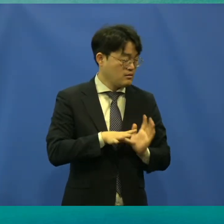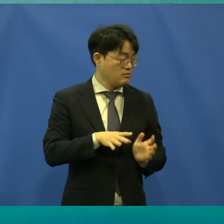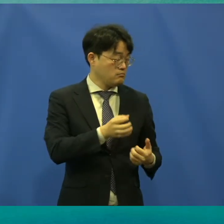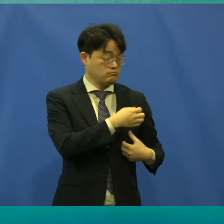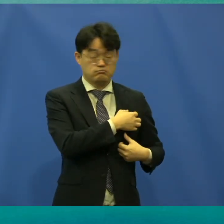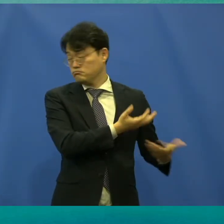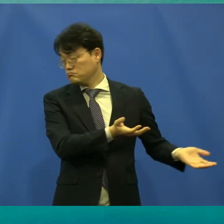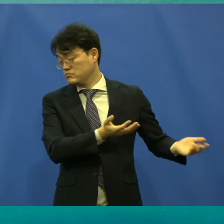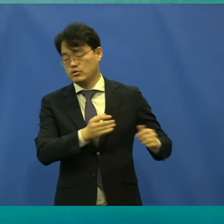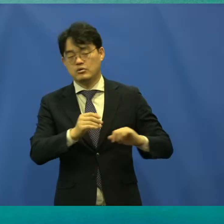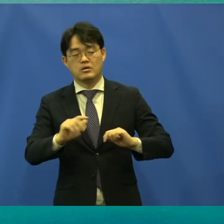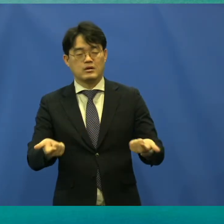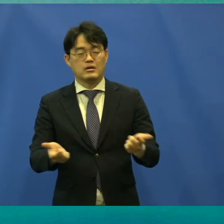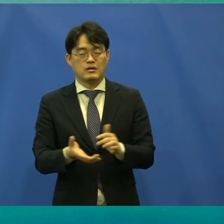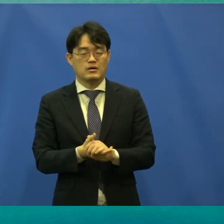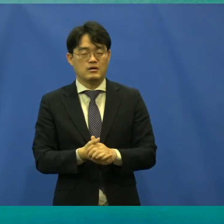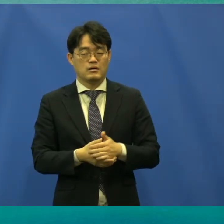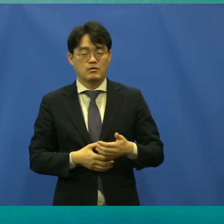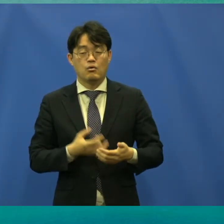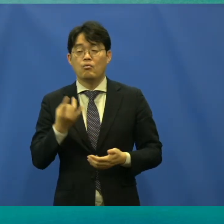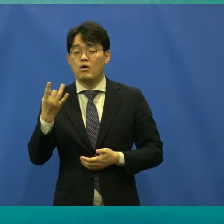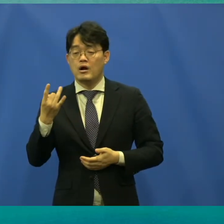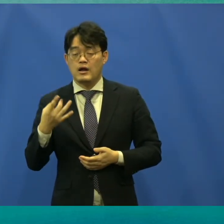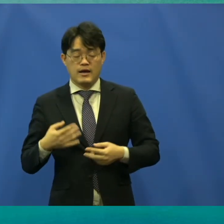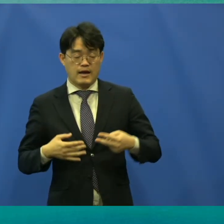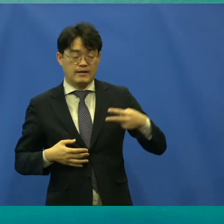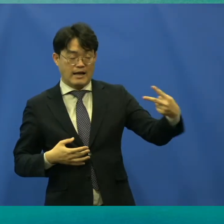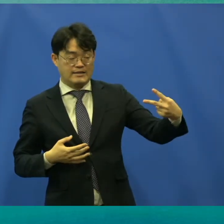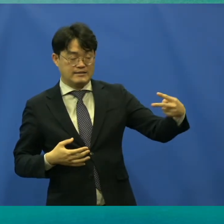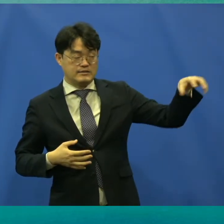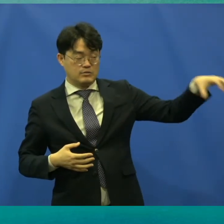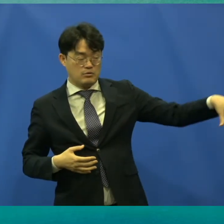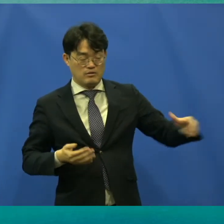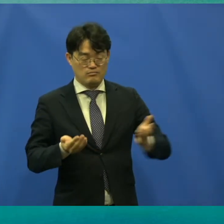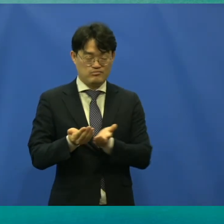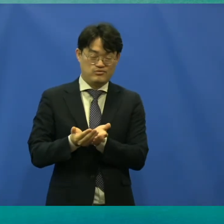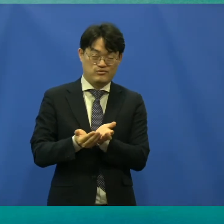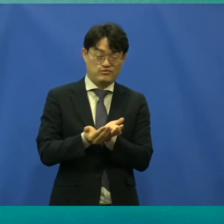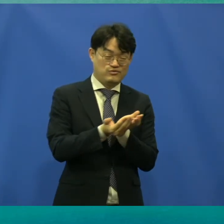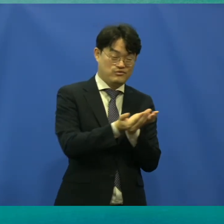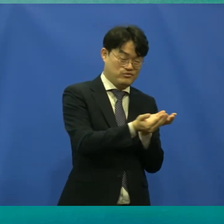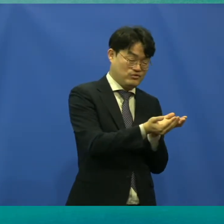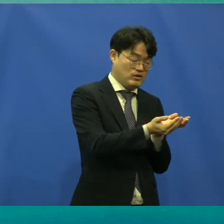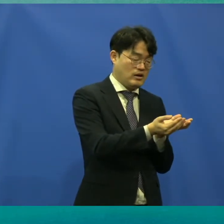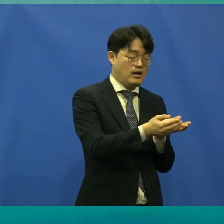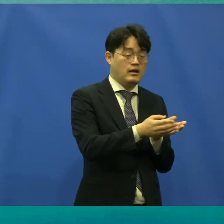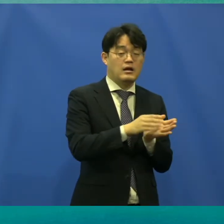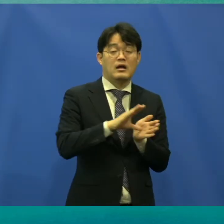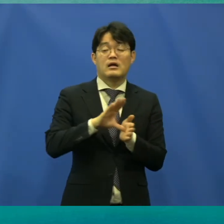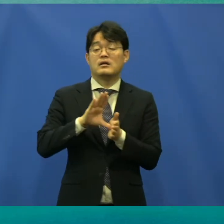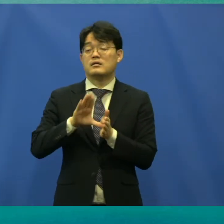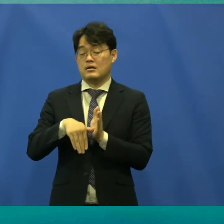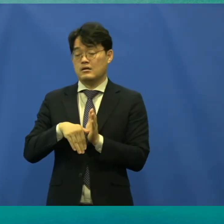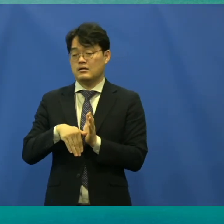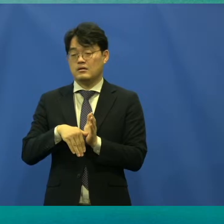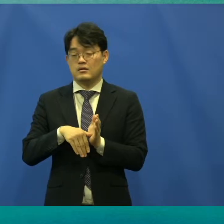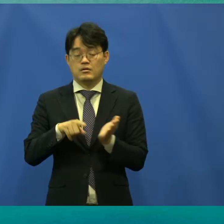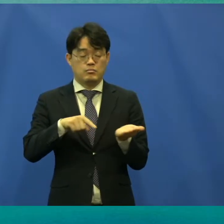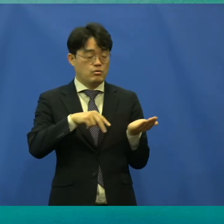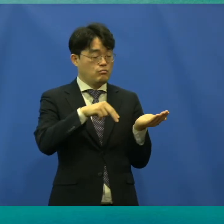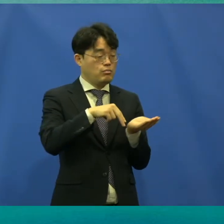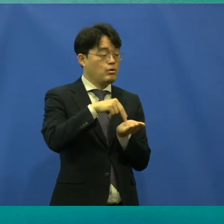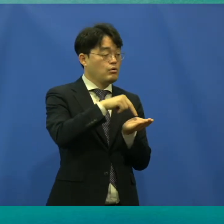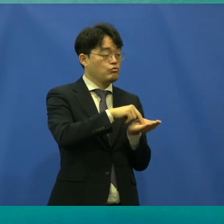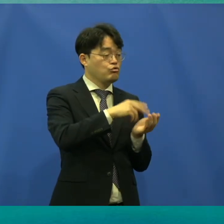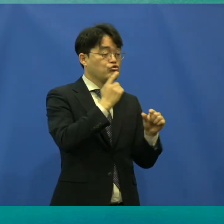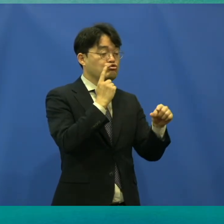다시스행의 배를 한번 타면 내리기 어렵습니다. 그리고 스스로 내리는 사람은 거의 없습니다.